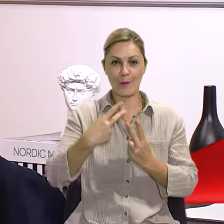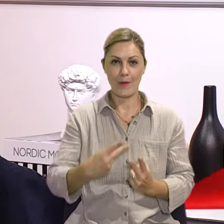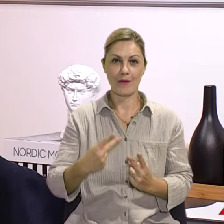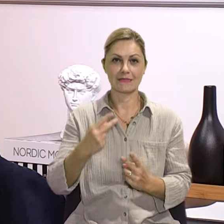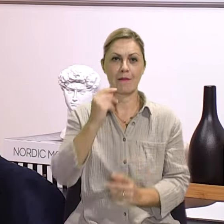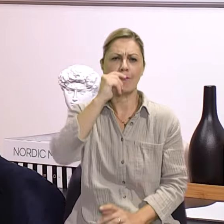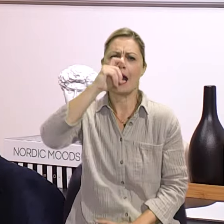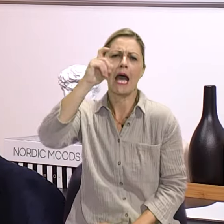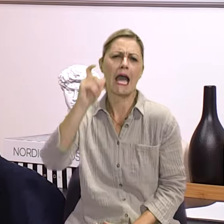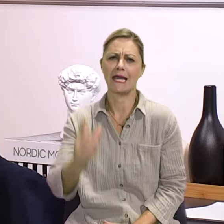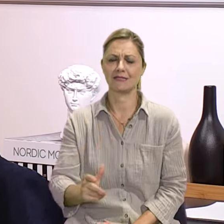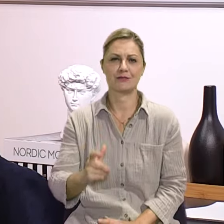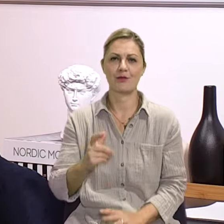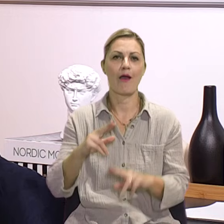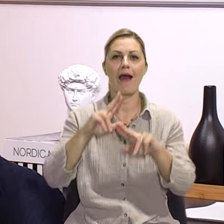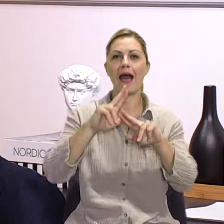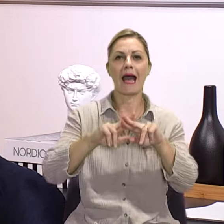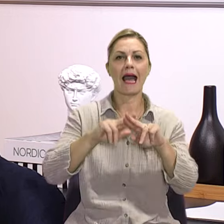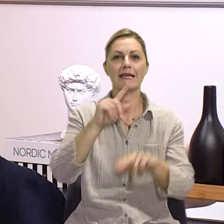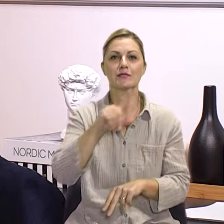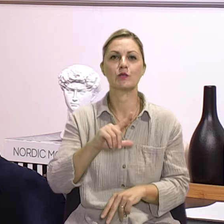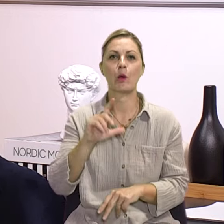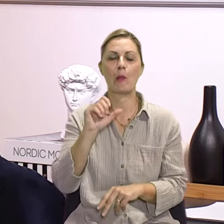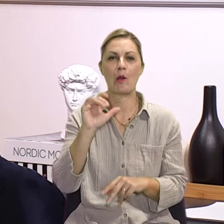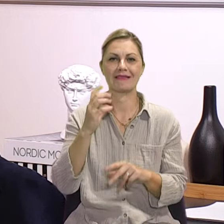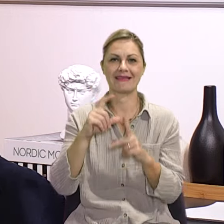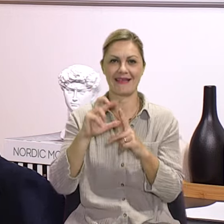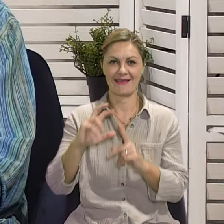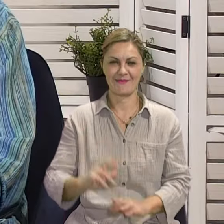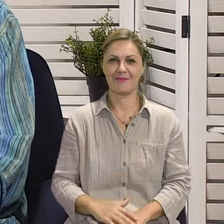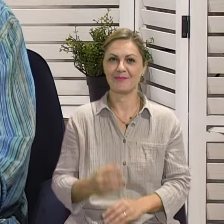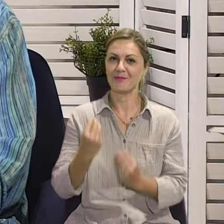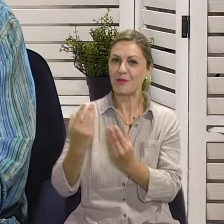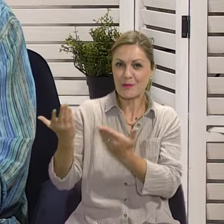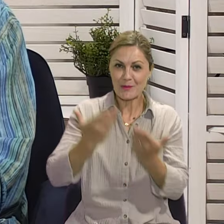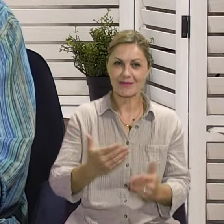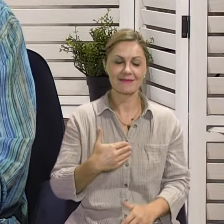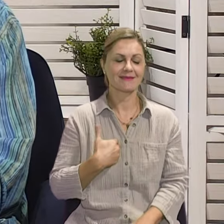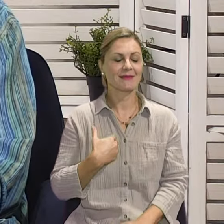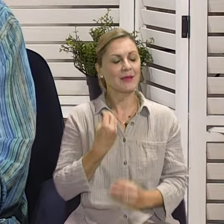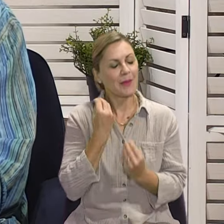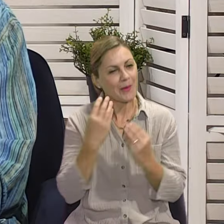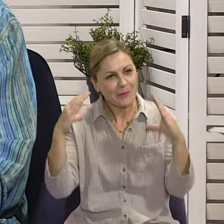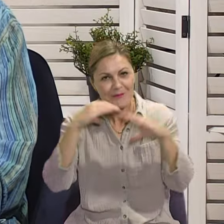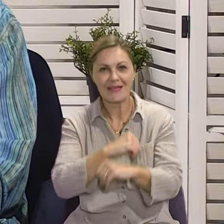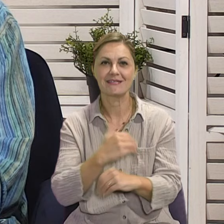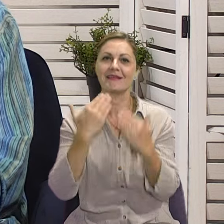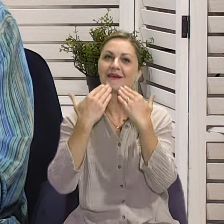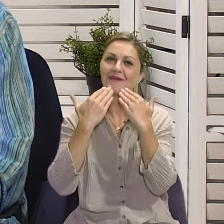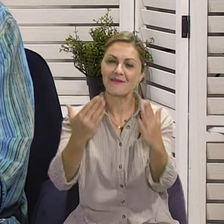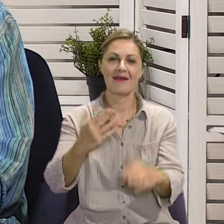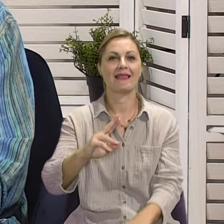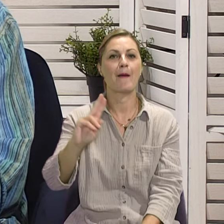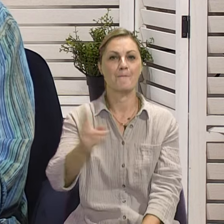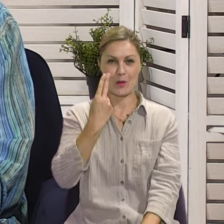je maestro Hari Zlodre. Gospodine Zlodre, dobro večer, dobro mi došli. Dobro večer i vama i hvala vam